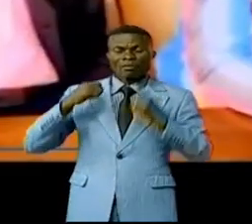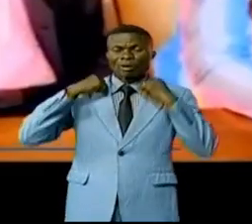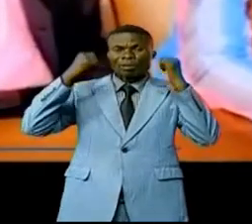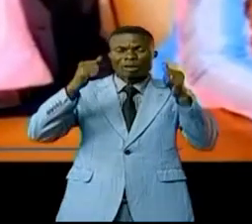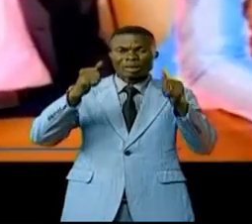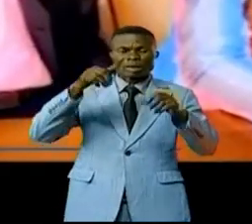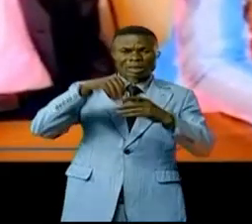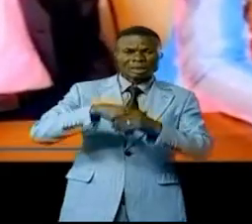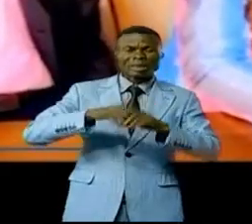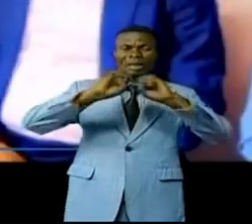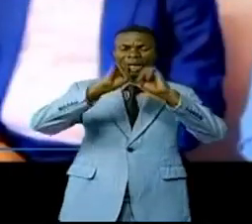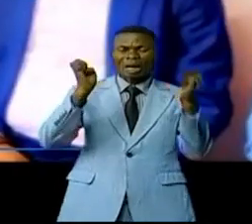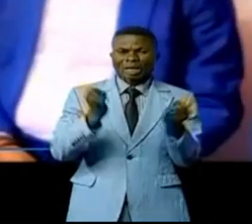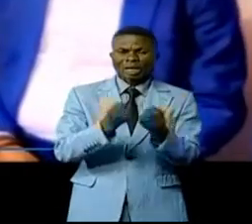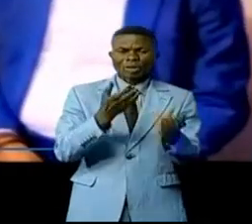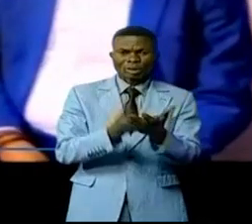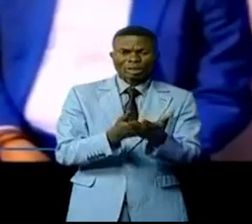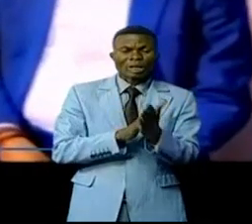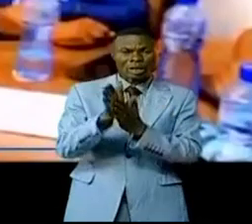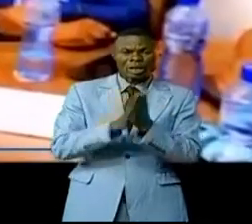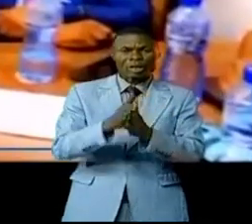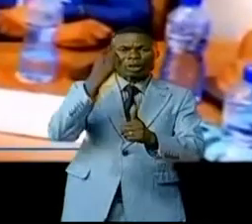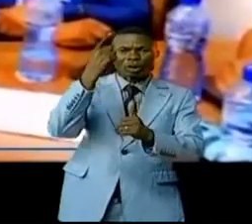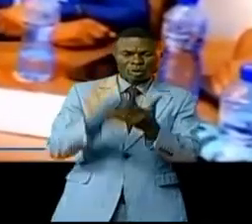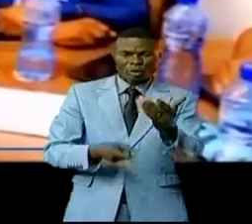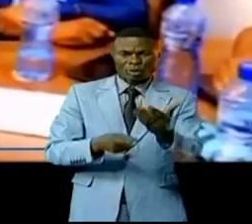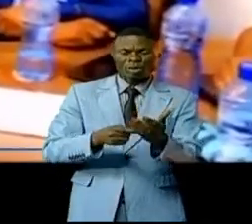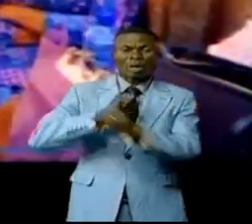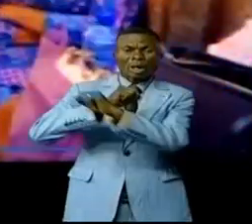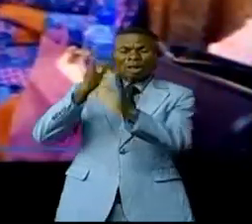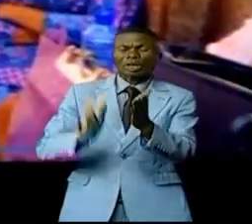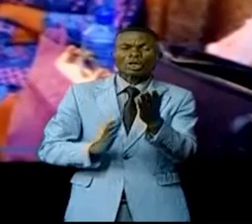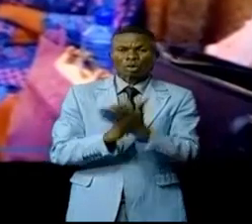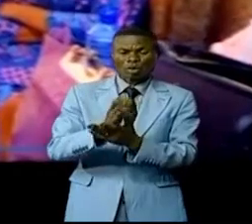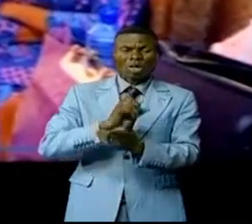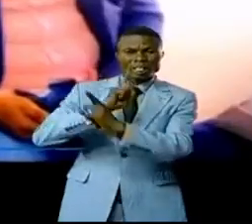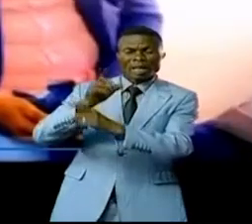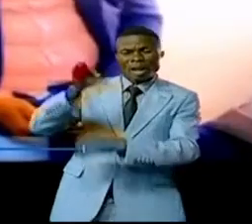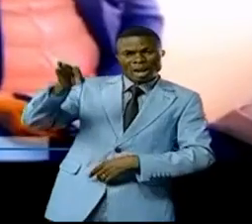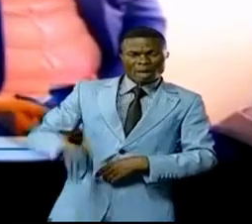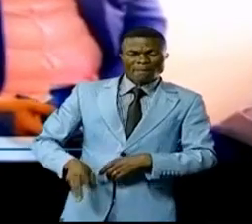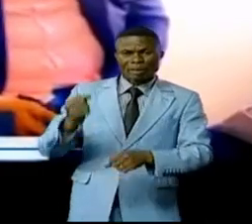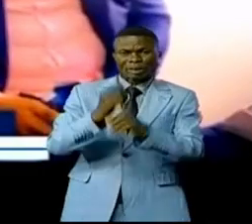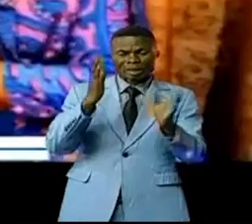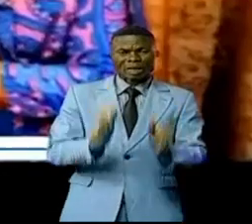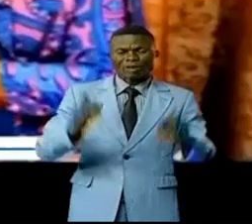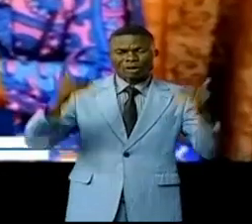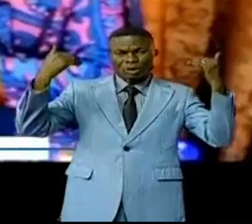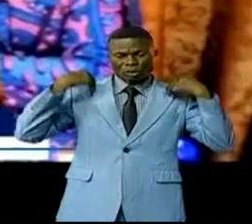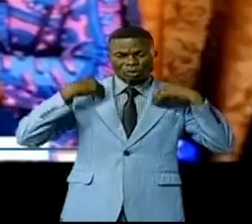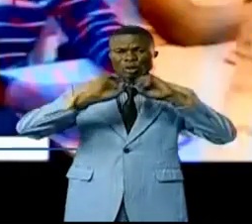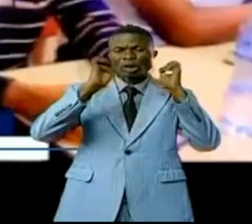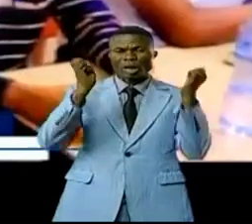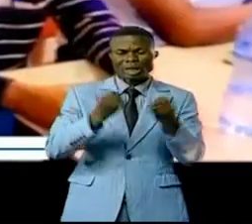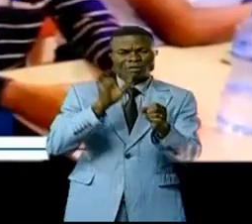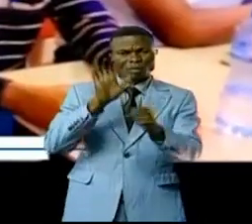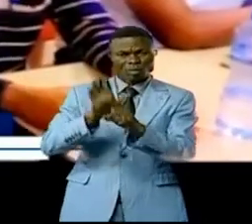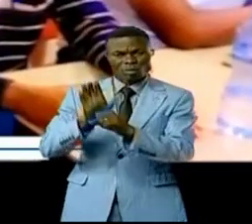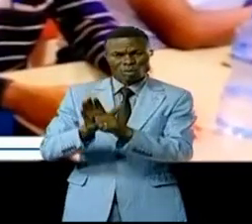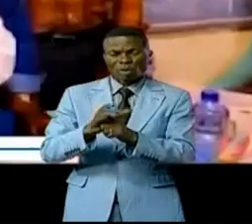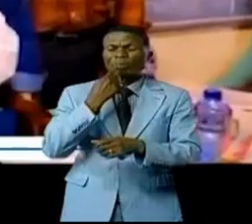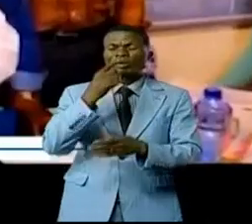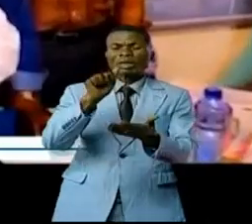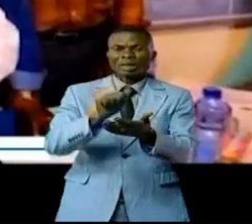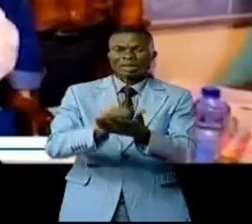au sein de leur société. Le souhait est qu'ils aient des bons syndicalistes pour défendre les intérêts des agents ou travailleurs des différentes entreprises. A-t-il